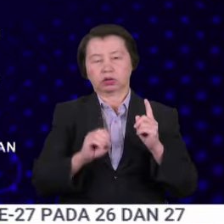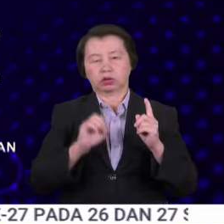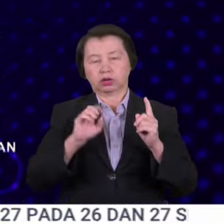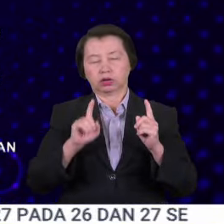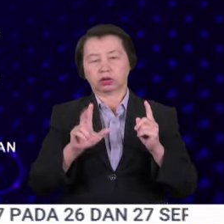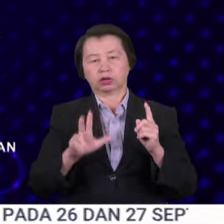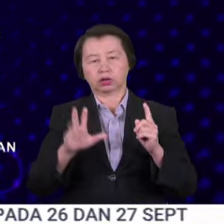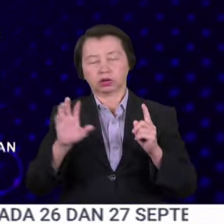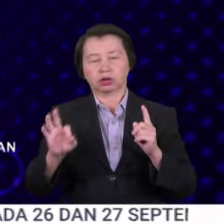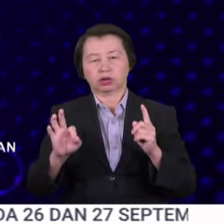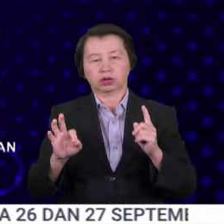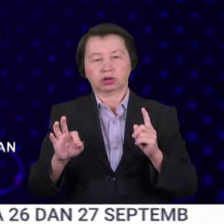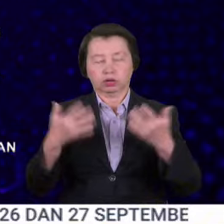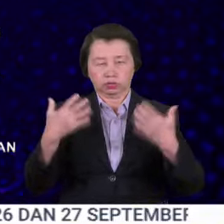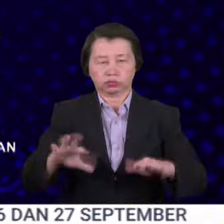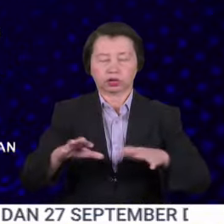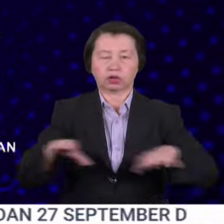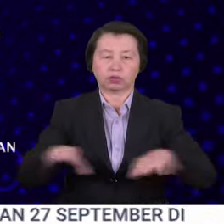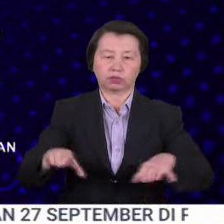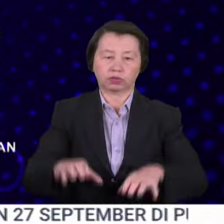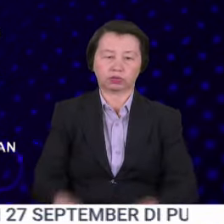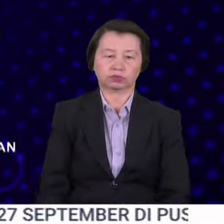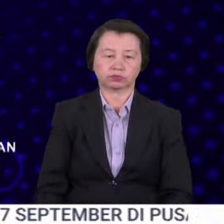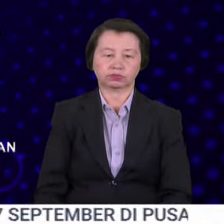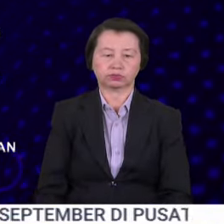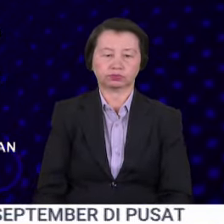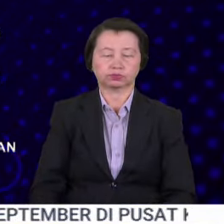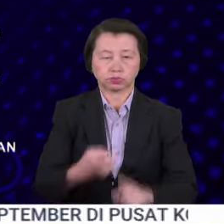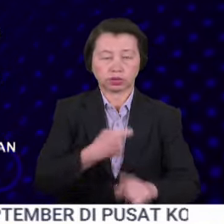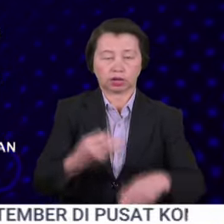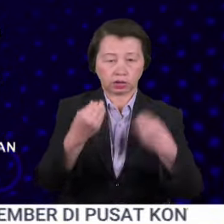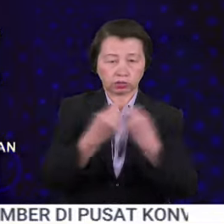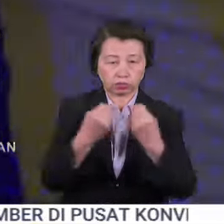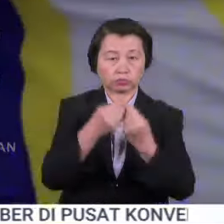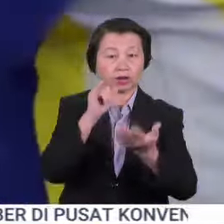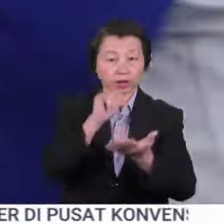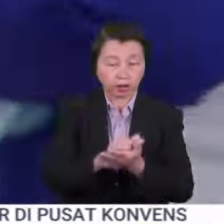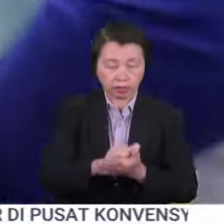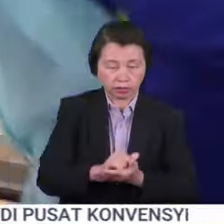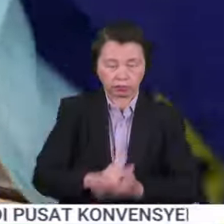1,139 sesi perantaraan dicalankan. Daripada jumlah itu,